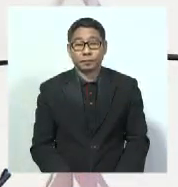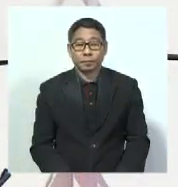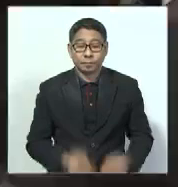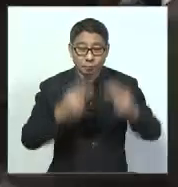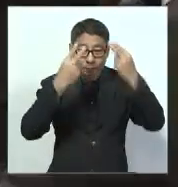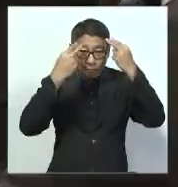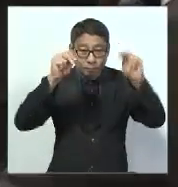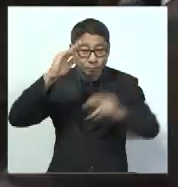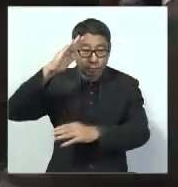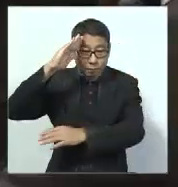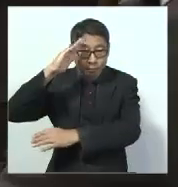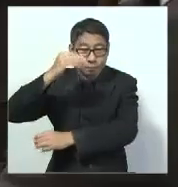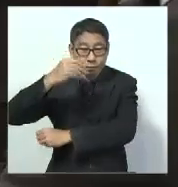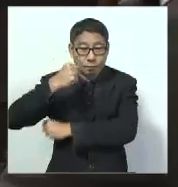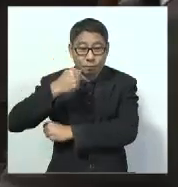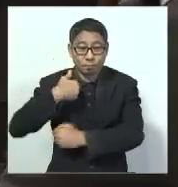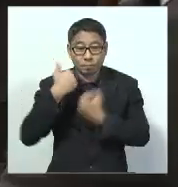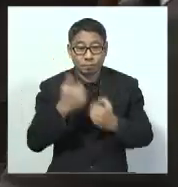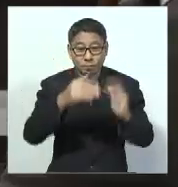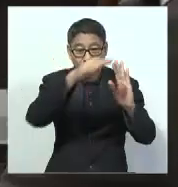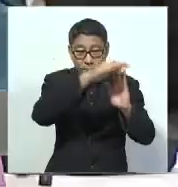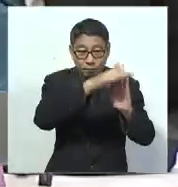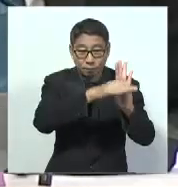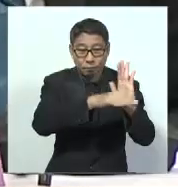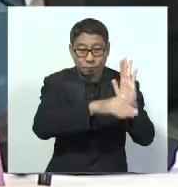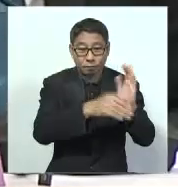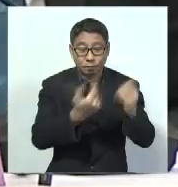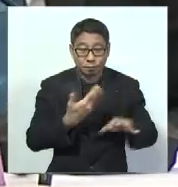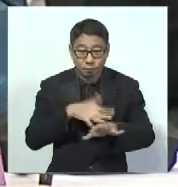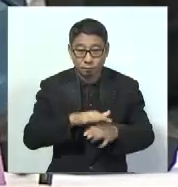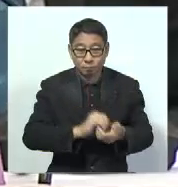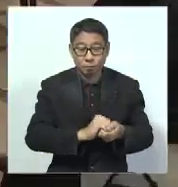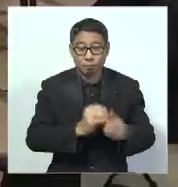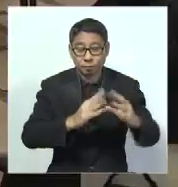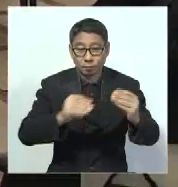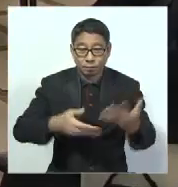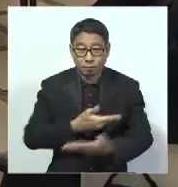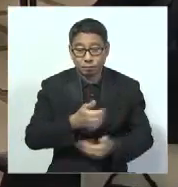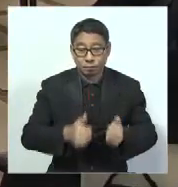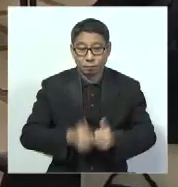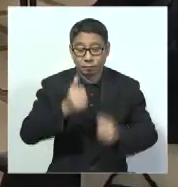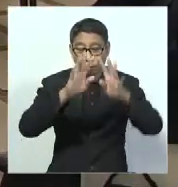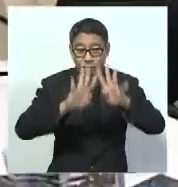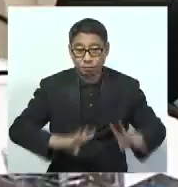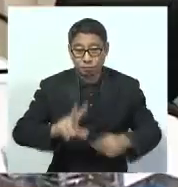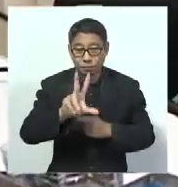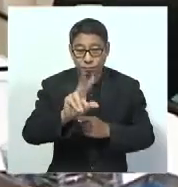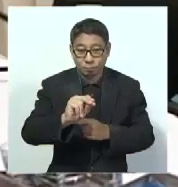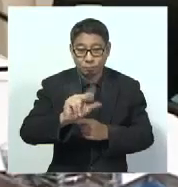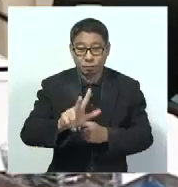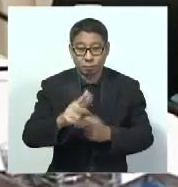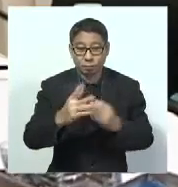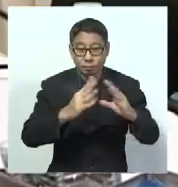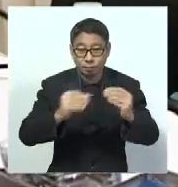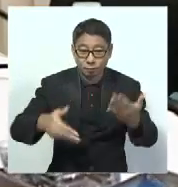พลเอกประยุทธ์จันทร์โอชานายกรัฐมนตรีมีกำหนดการเข้าร่วมประชุมสุดยอดอาเซียนครั้งที่33